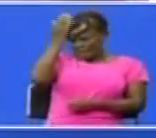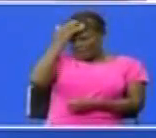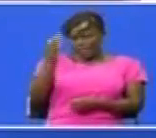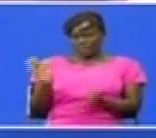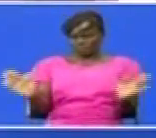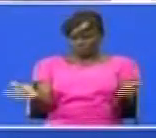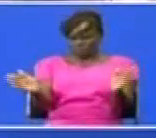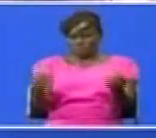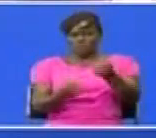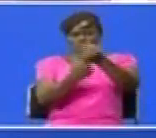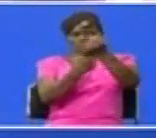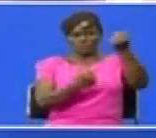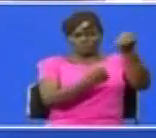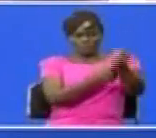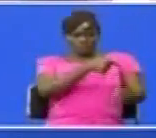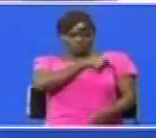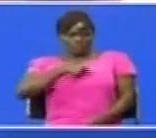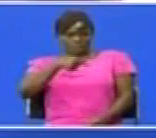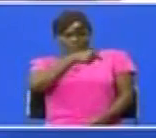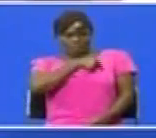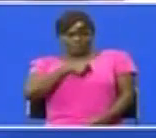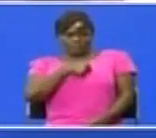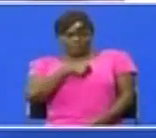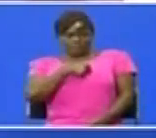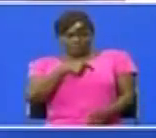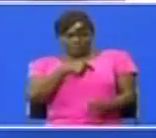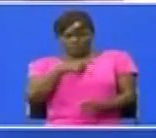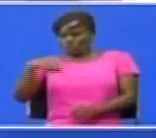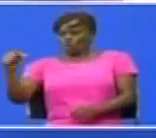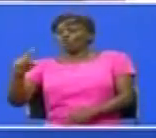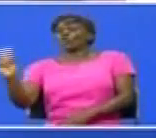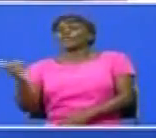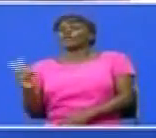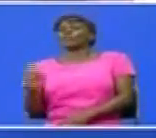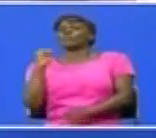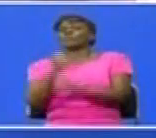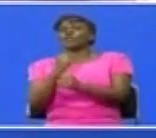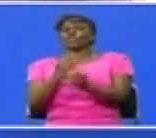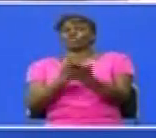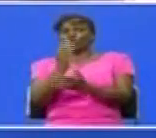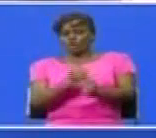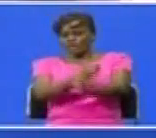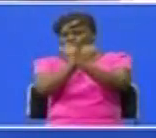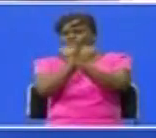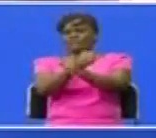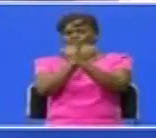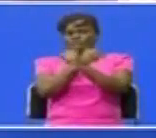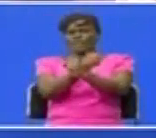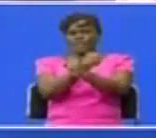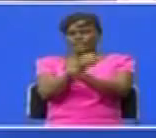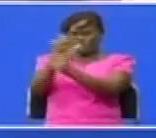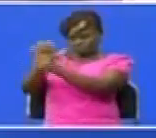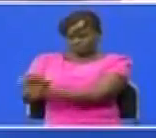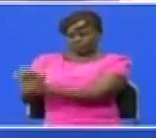mobilize our supporters and our delegates in Nakuru to right away go to Nairobi to make sure that we defend and stop any kind